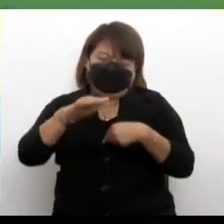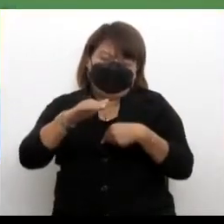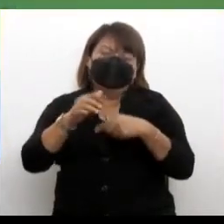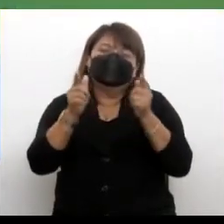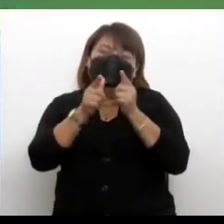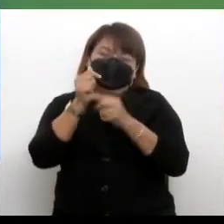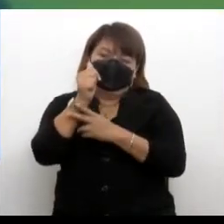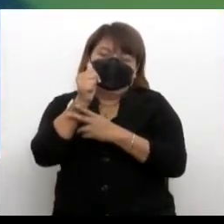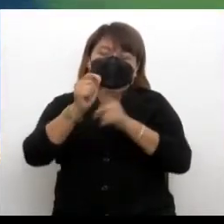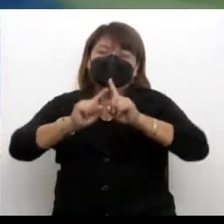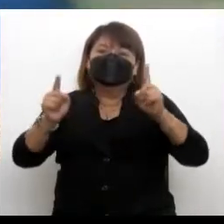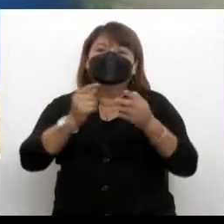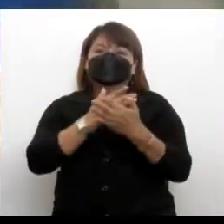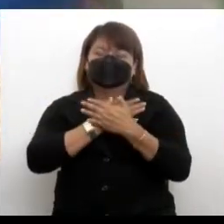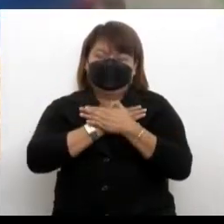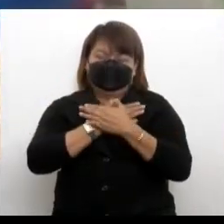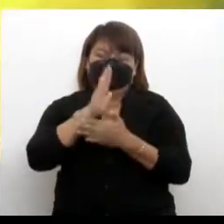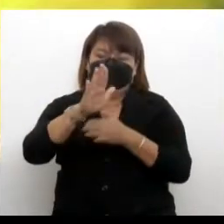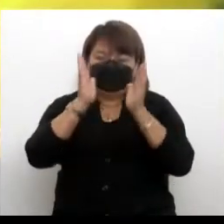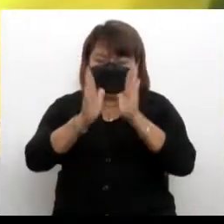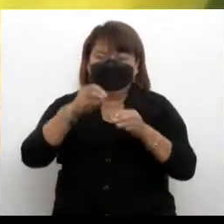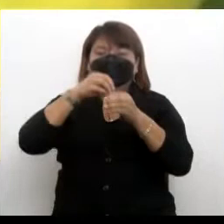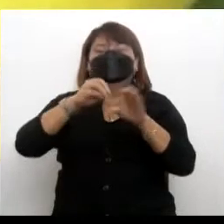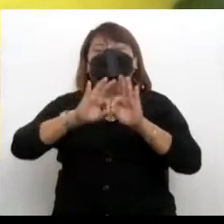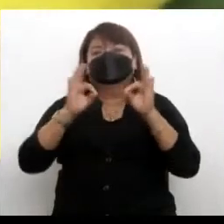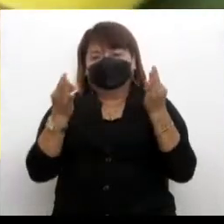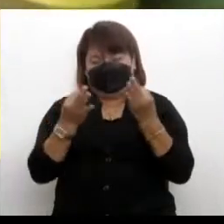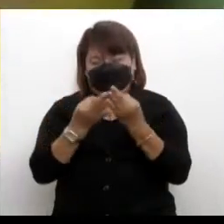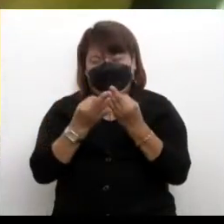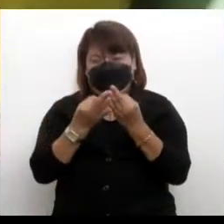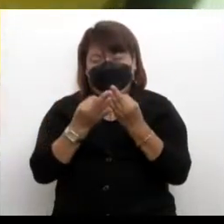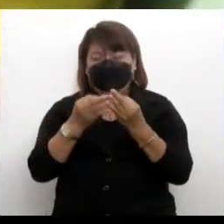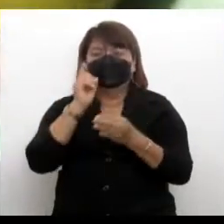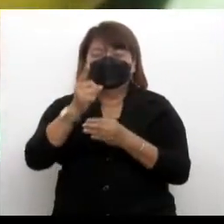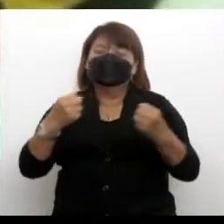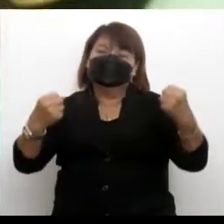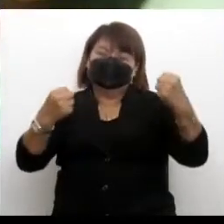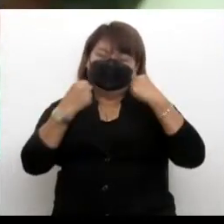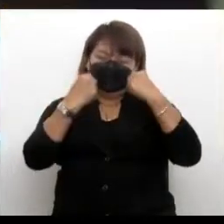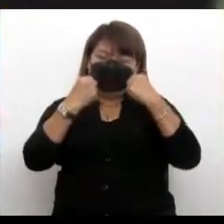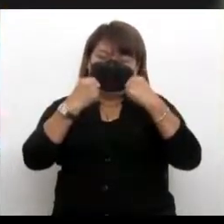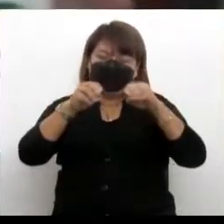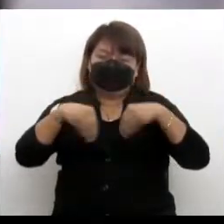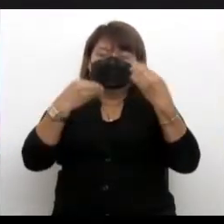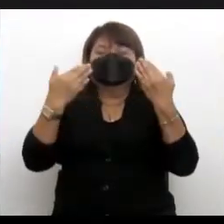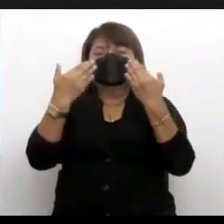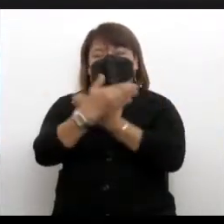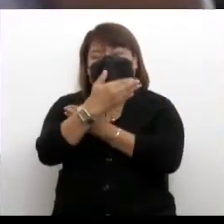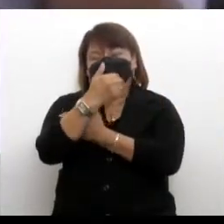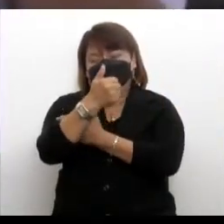ได้แต่ความรักของคนในครอบครัวจะคือพลังสร้างความเปลี่ยนแปลงที่ยิ่งใหญ่